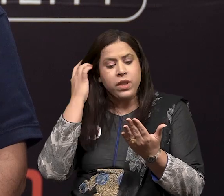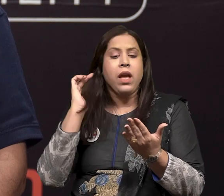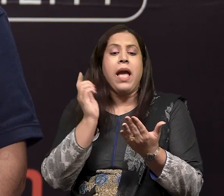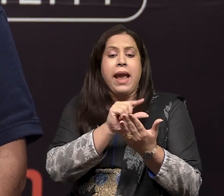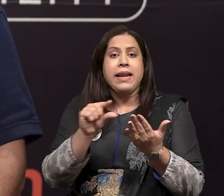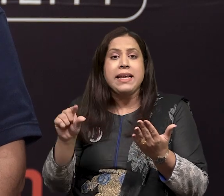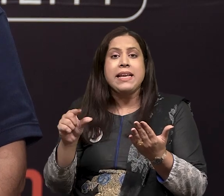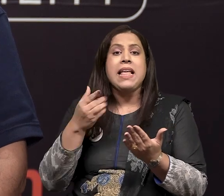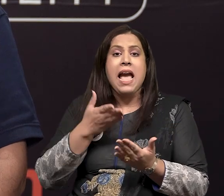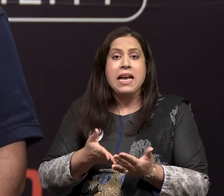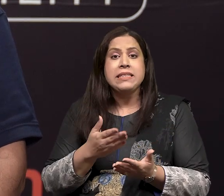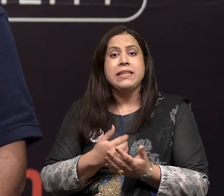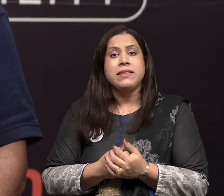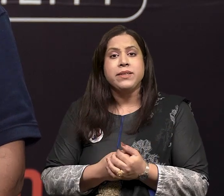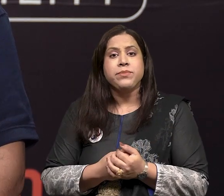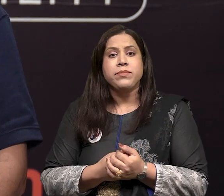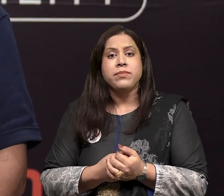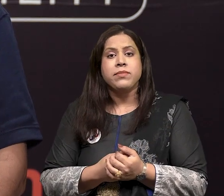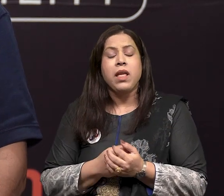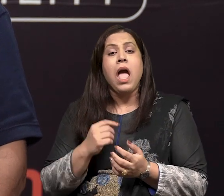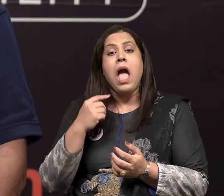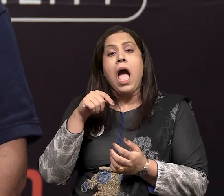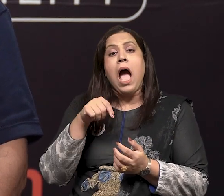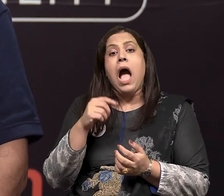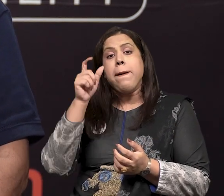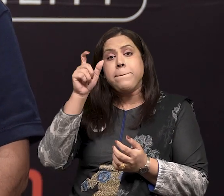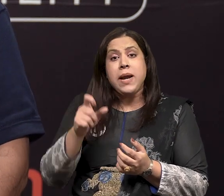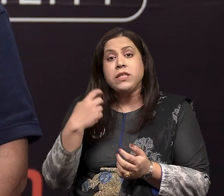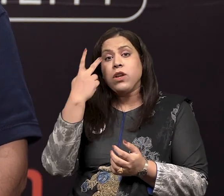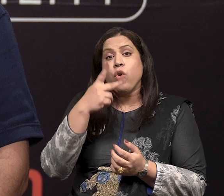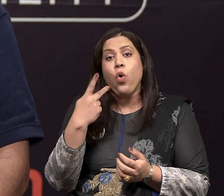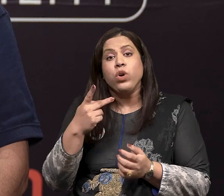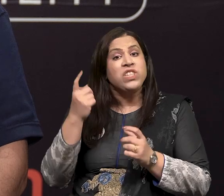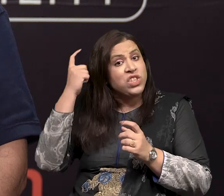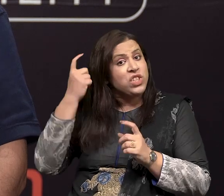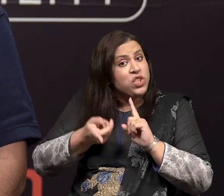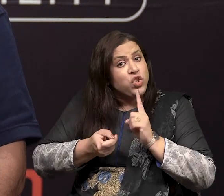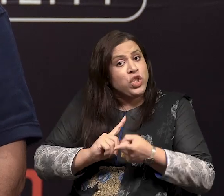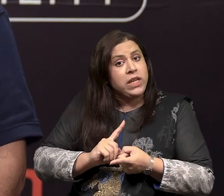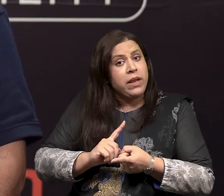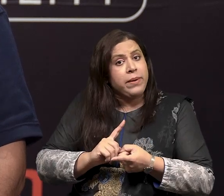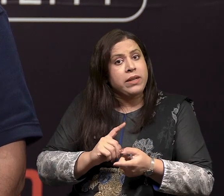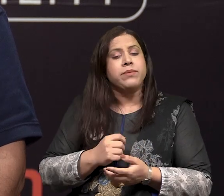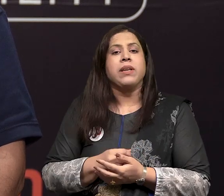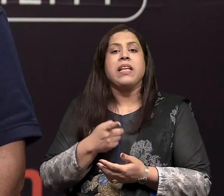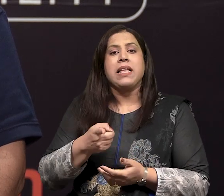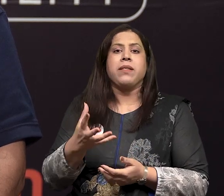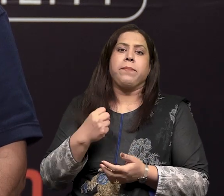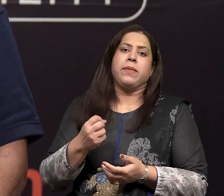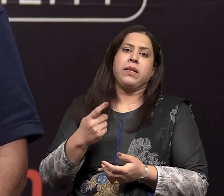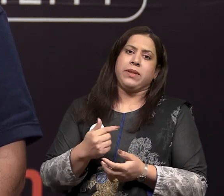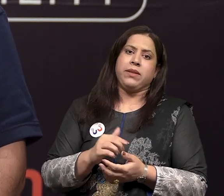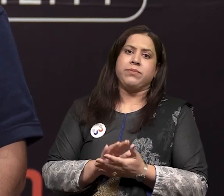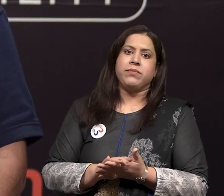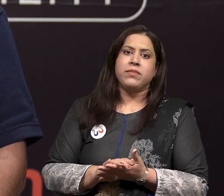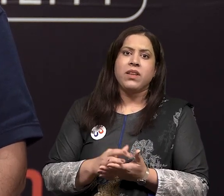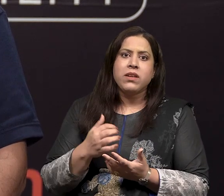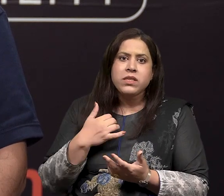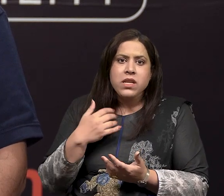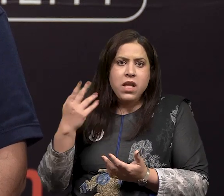उसमें that was heading. It says, a person who doesn't change his mind doesn't have